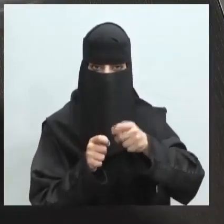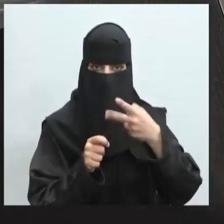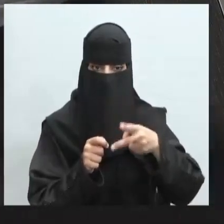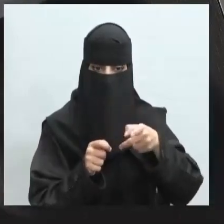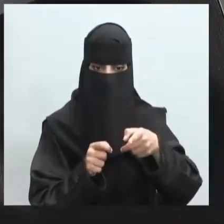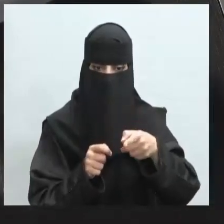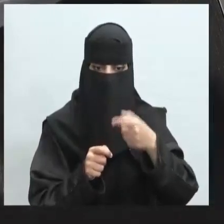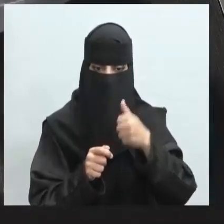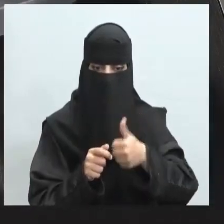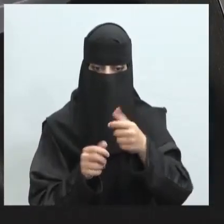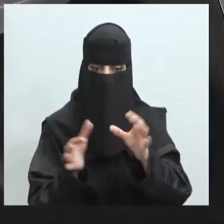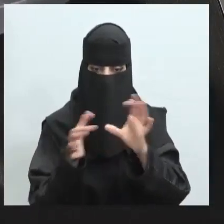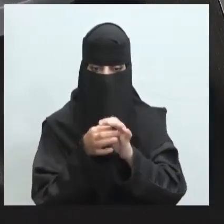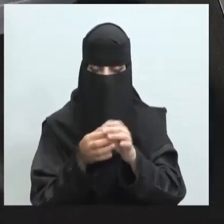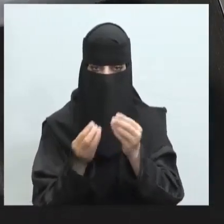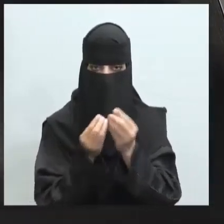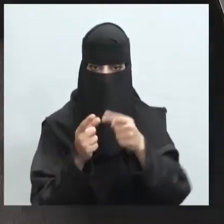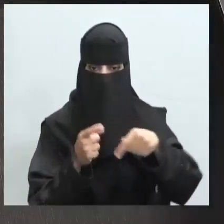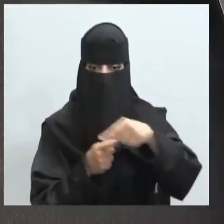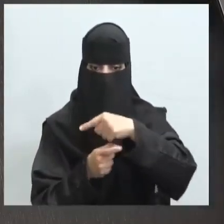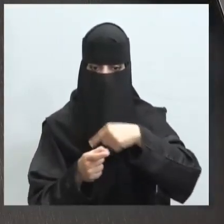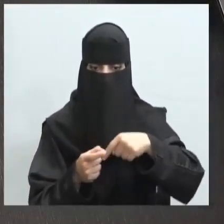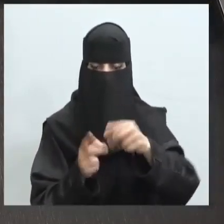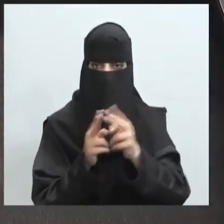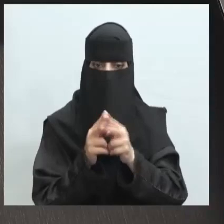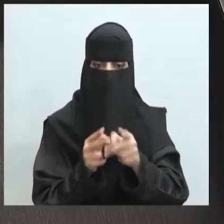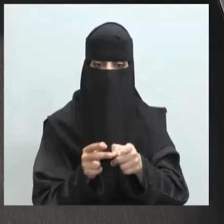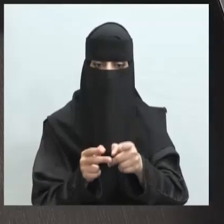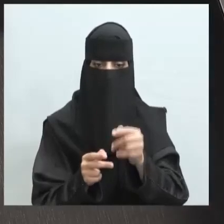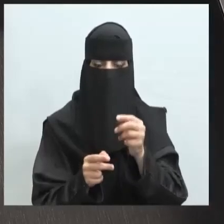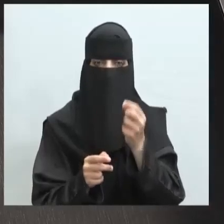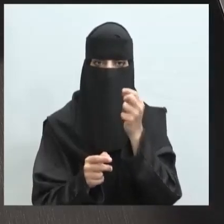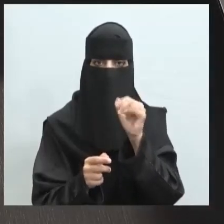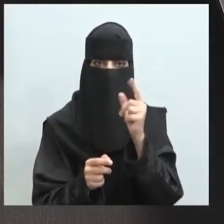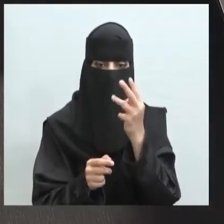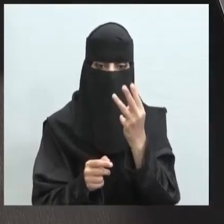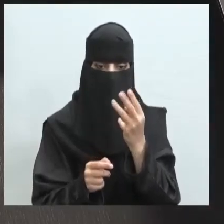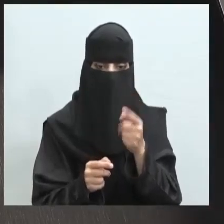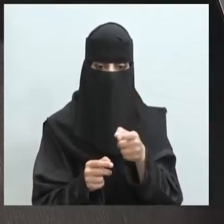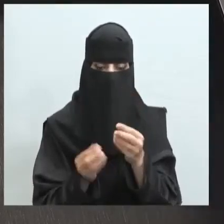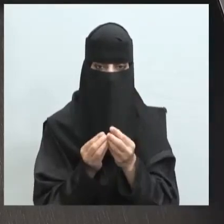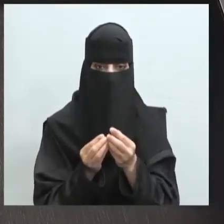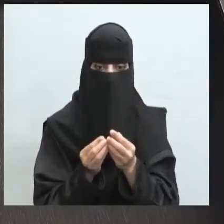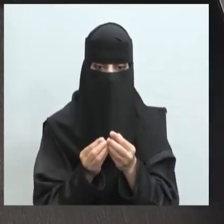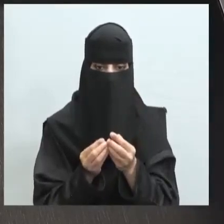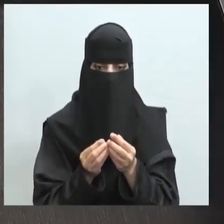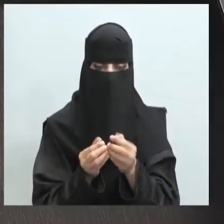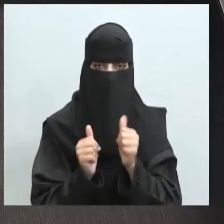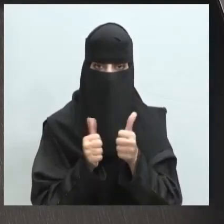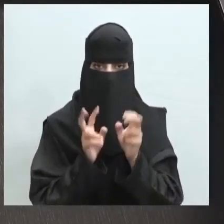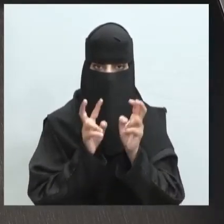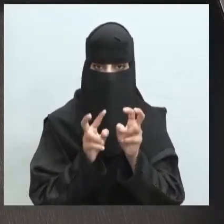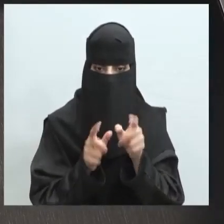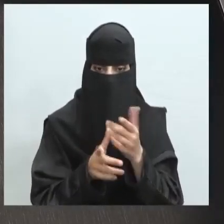وبالتالي نستطيع ان نكون هذه الدائره الكهربائيه من ثلاث مكونات اذا لدينا مقاومه كما